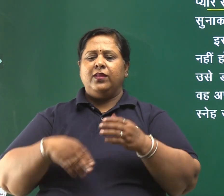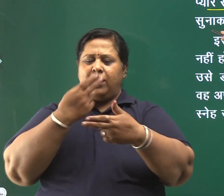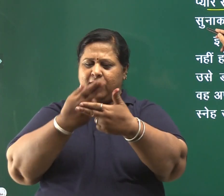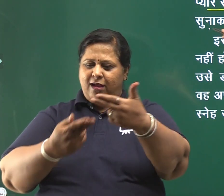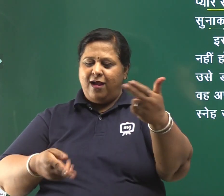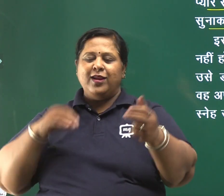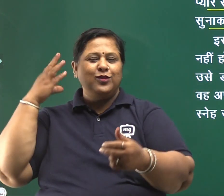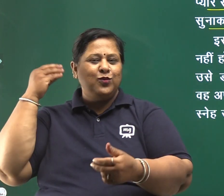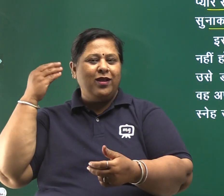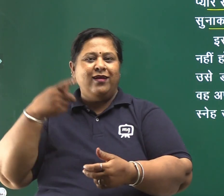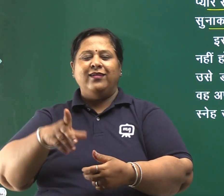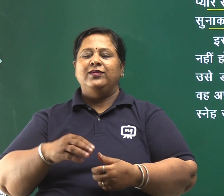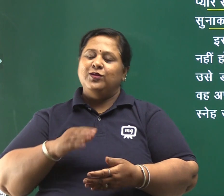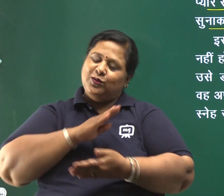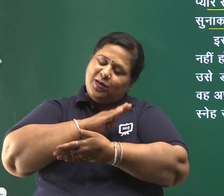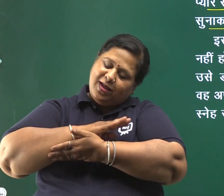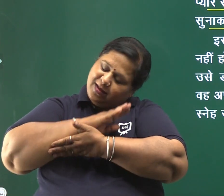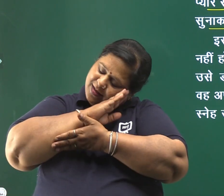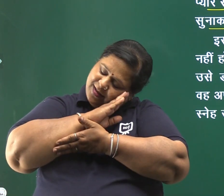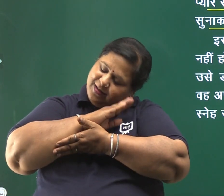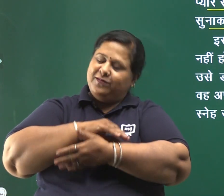कहानी सुनाकर सुलाएगी।